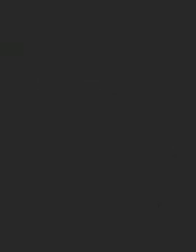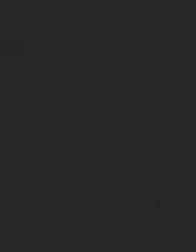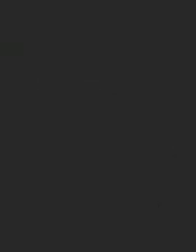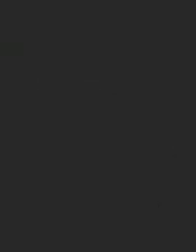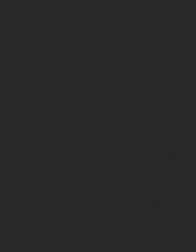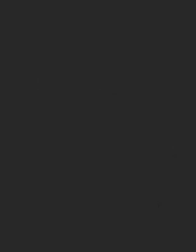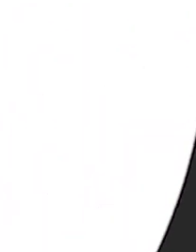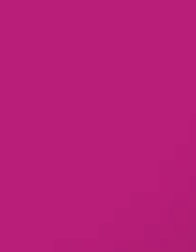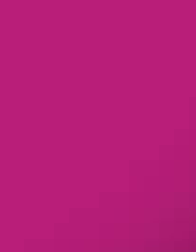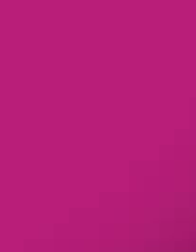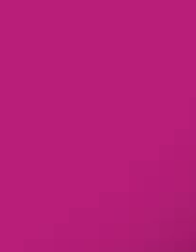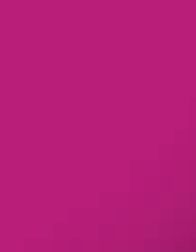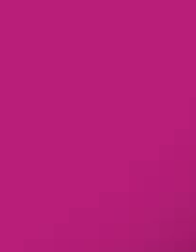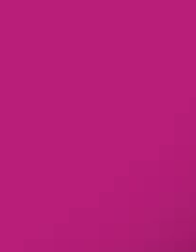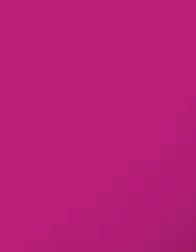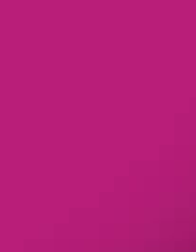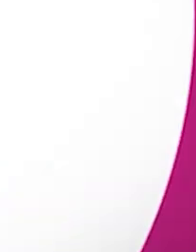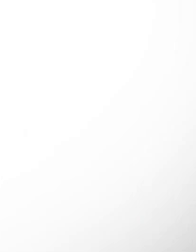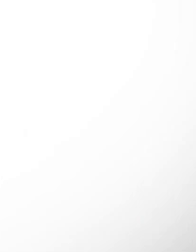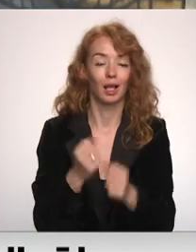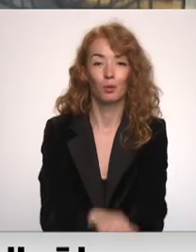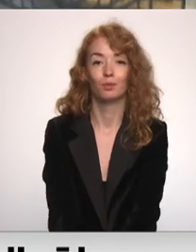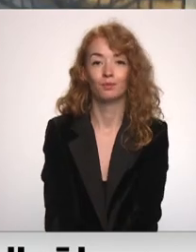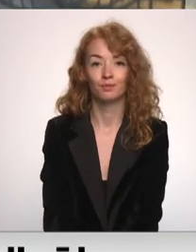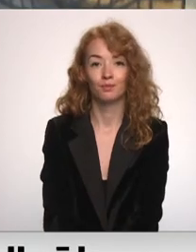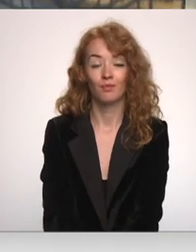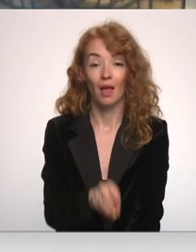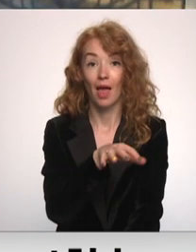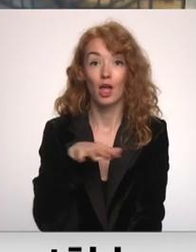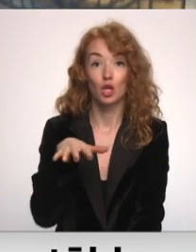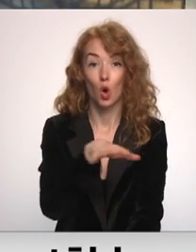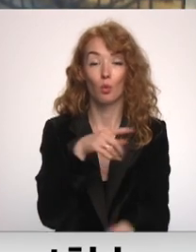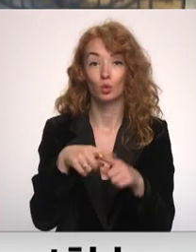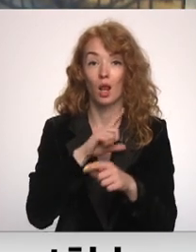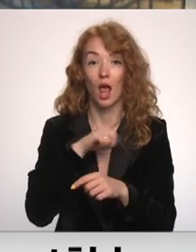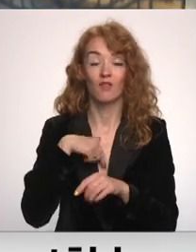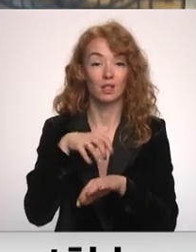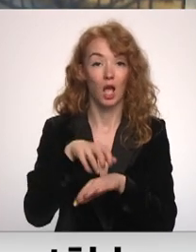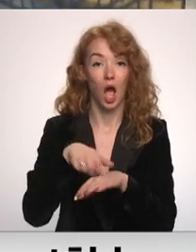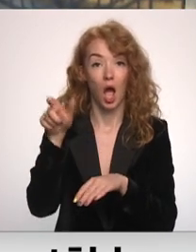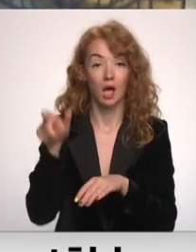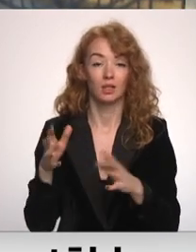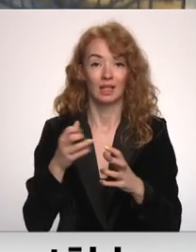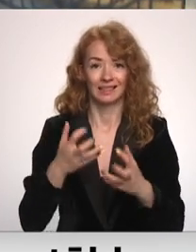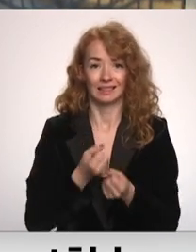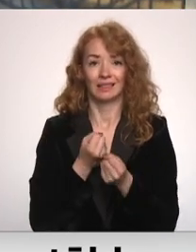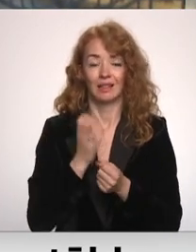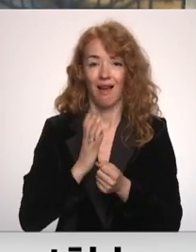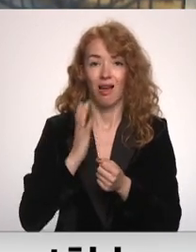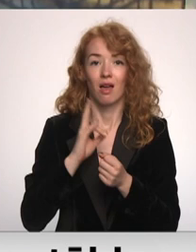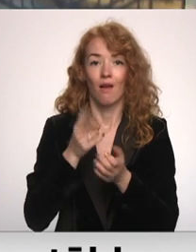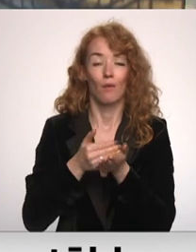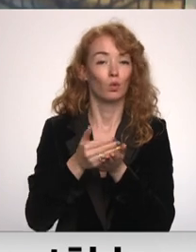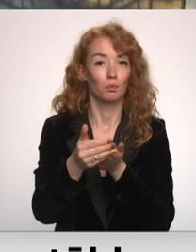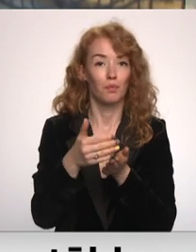Re, viss ēters ir te! Eiropas un arī Latvijas ārsti ar saspringumu gaida, kā